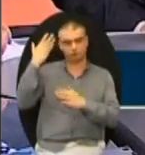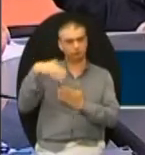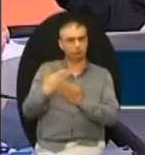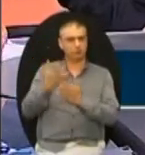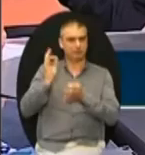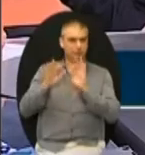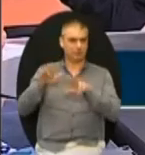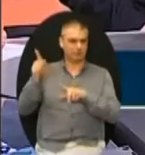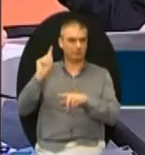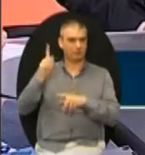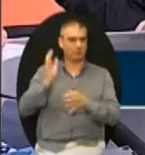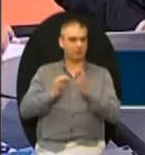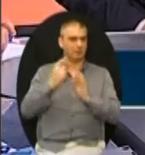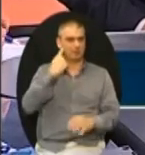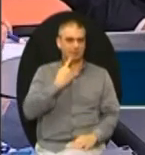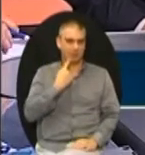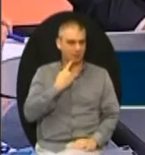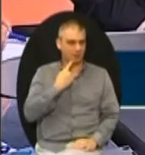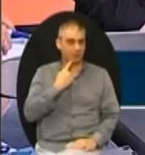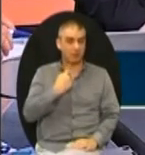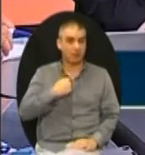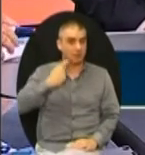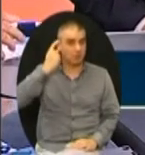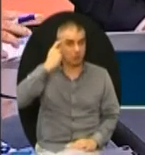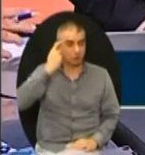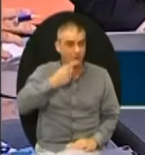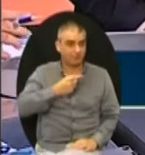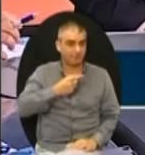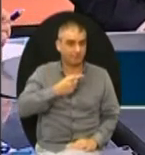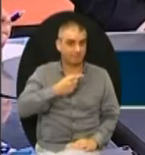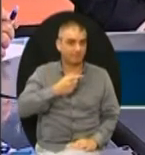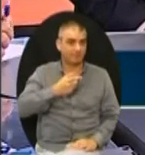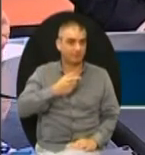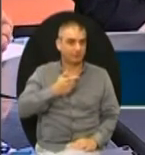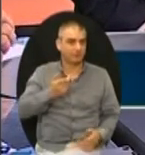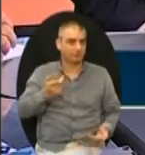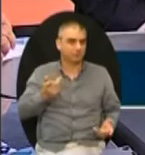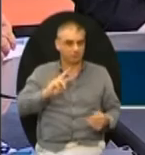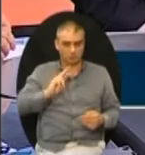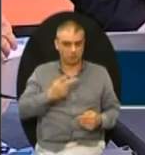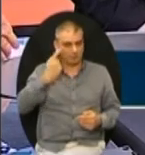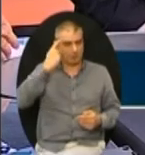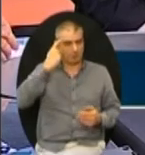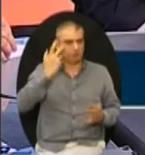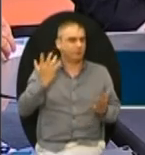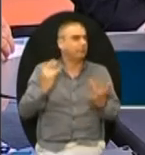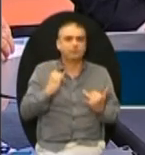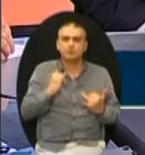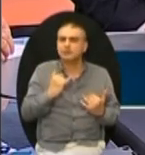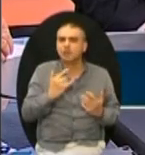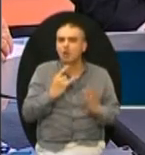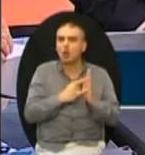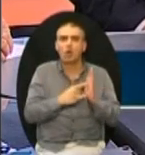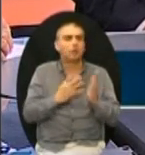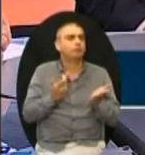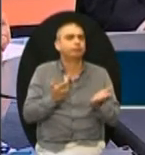לממשלה והעמדה לדין הפלילית, אני חושב ש... צריך עוד פעם לחשוב מה זה בעצם החוק הפלילי,